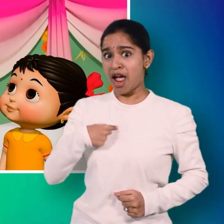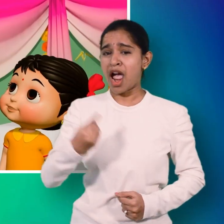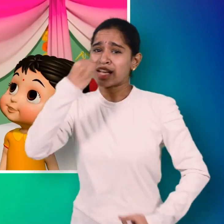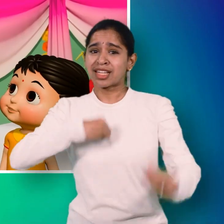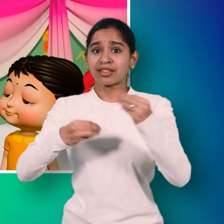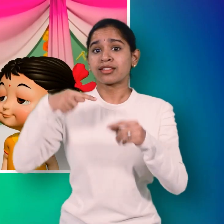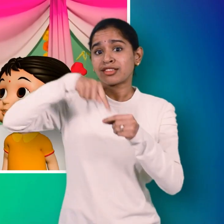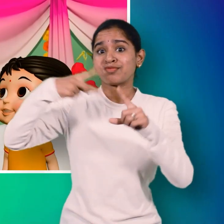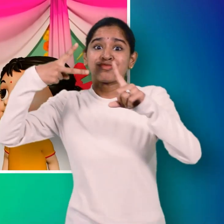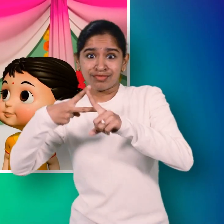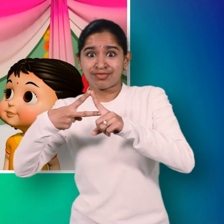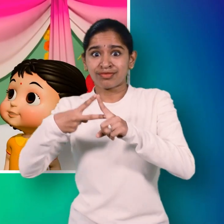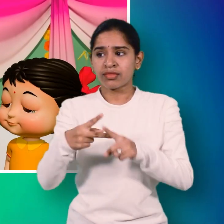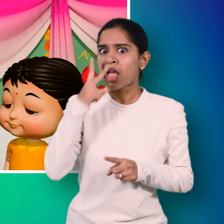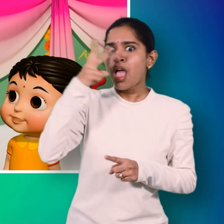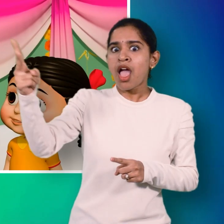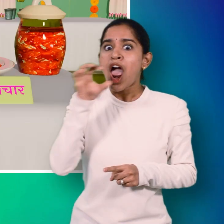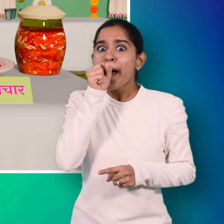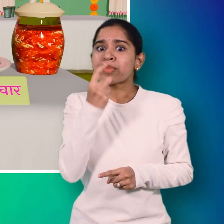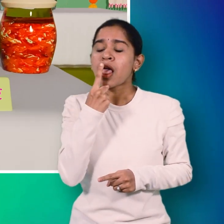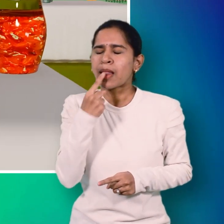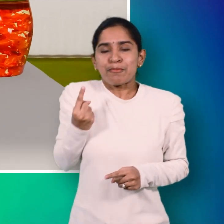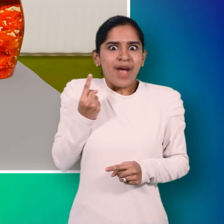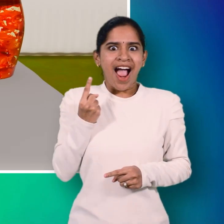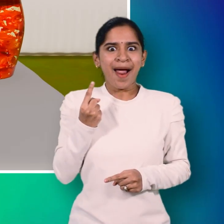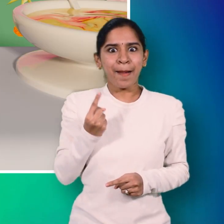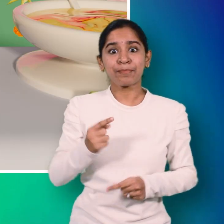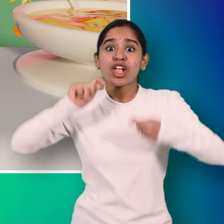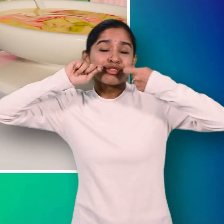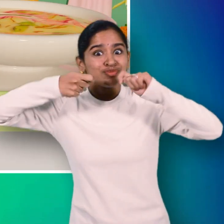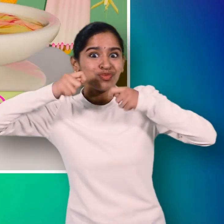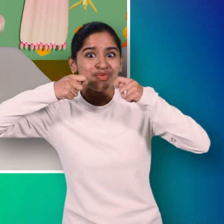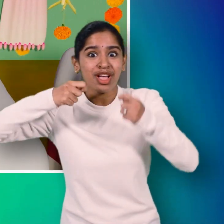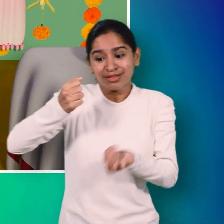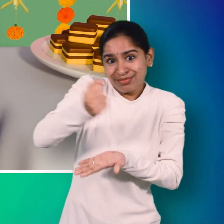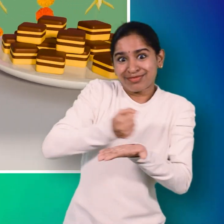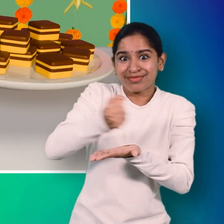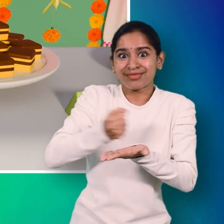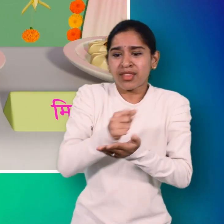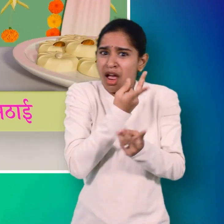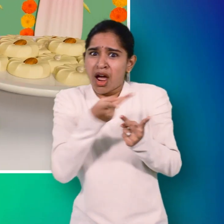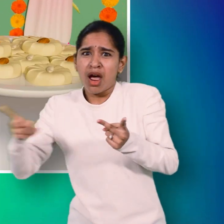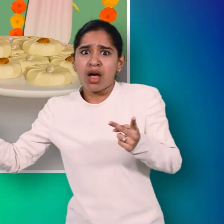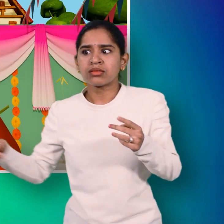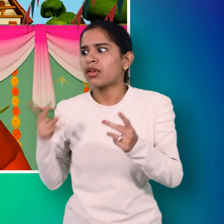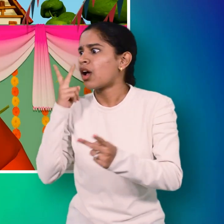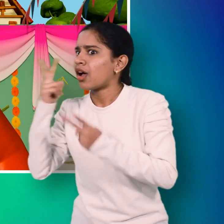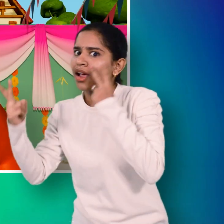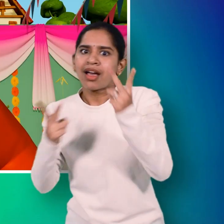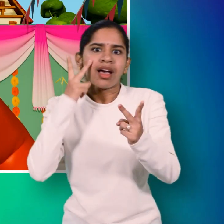मैं खा रहा हूँ समोसे चाट, वो देखो आम का अचार। जलेबी रबड़ी और